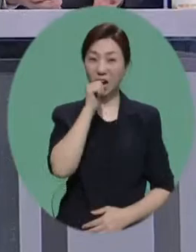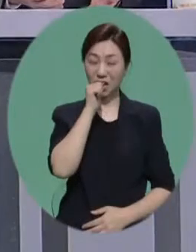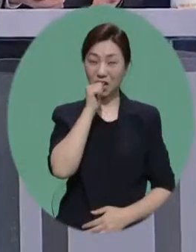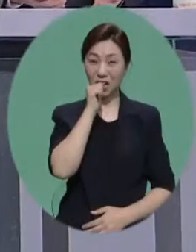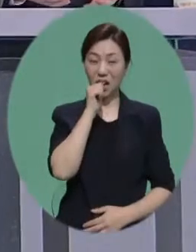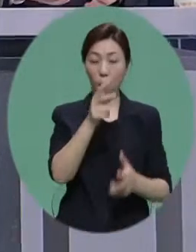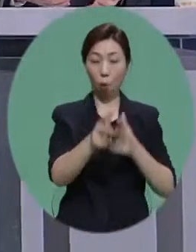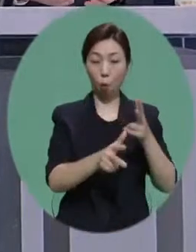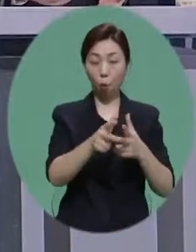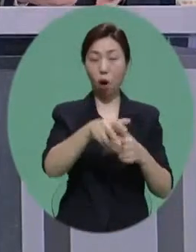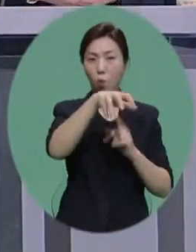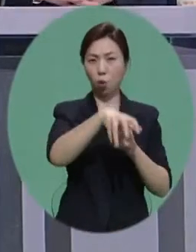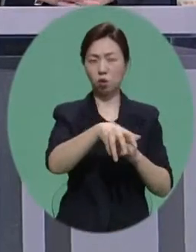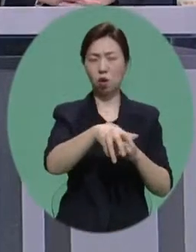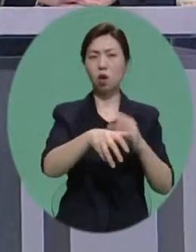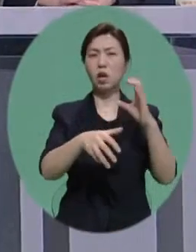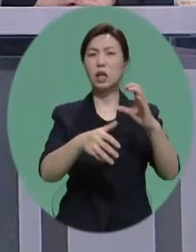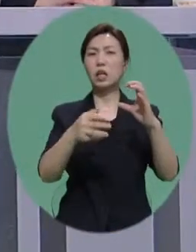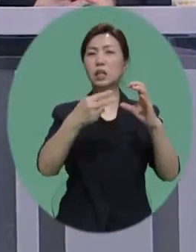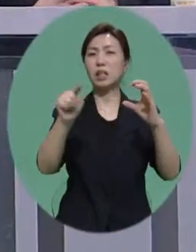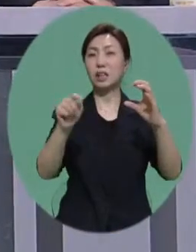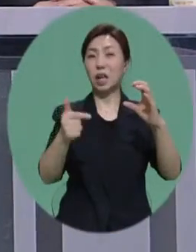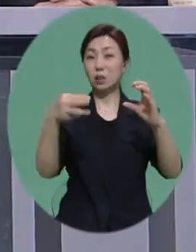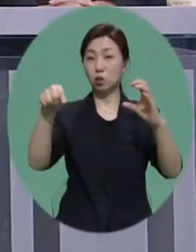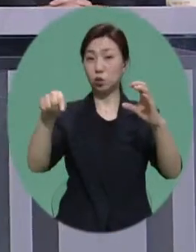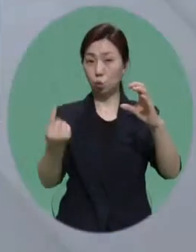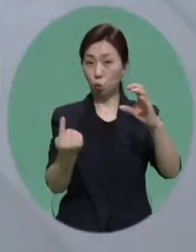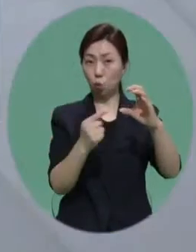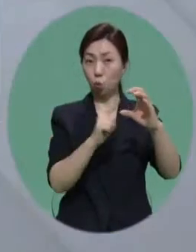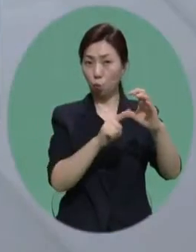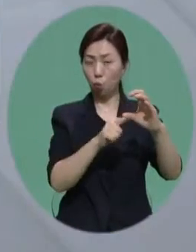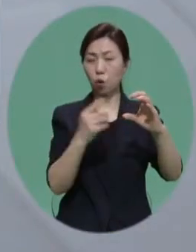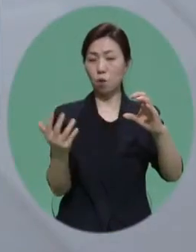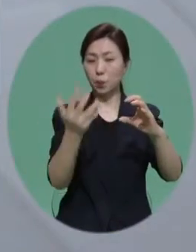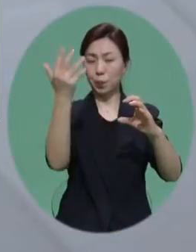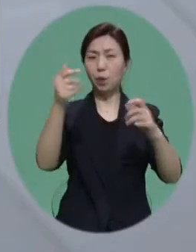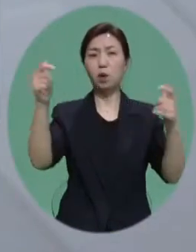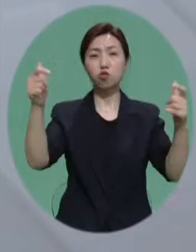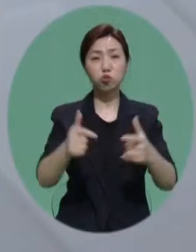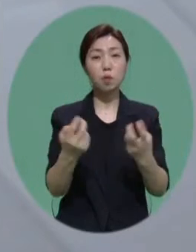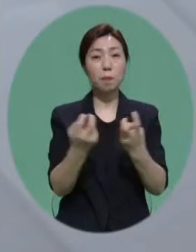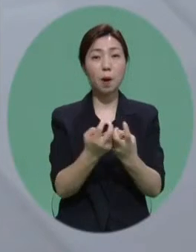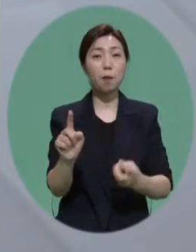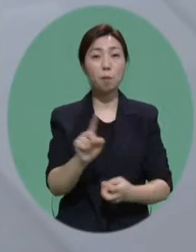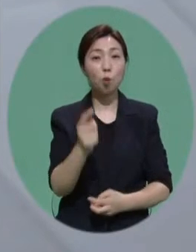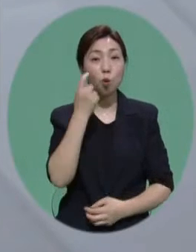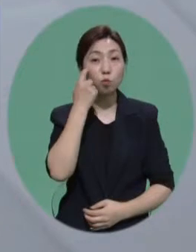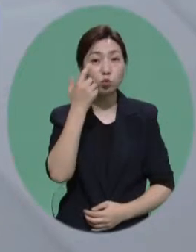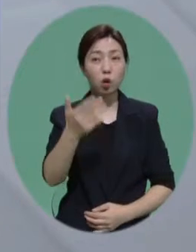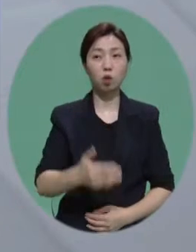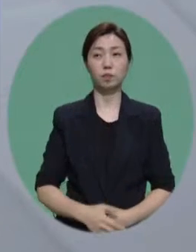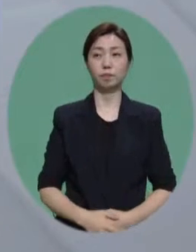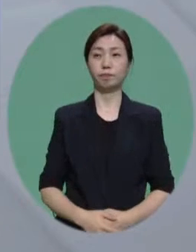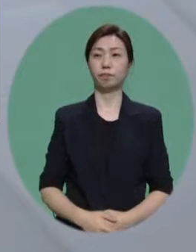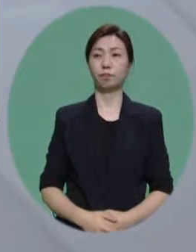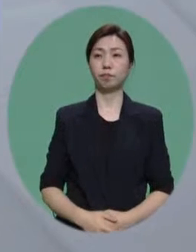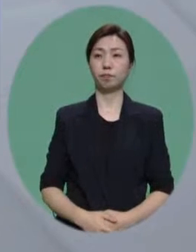됩니다 그건 어떤 방법으로 해결이 가능할까요 철강 생산 할 때도